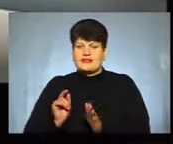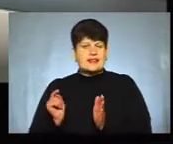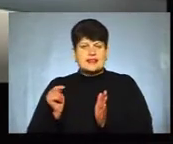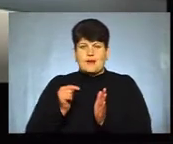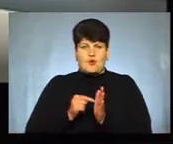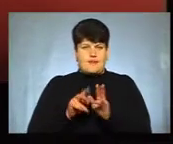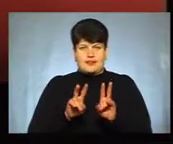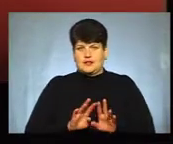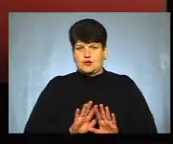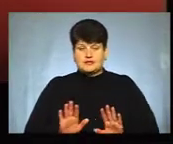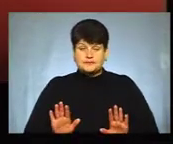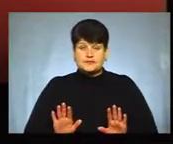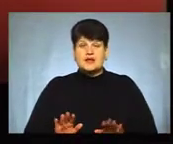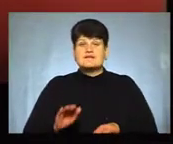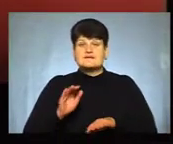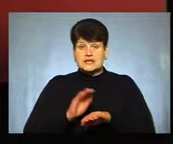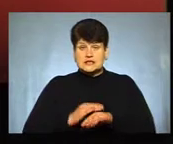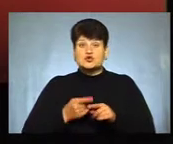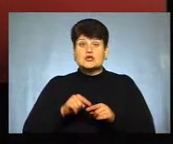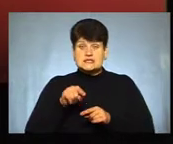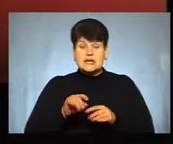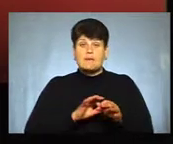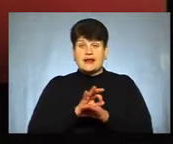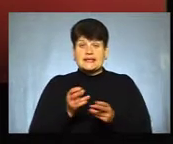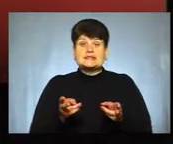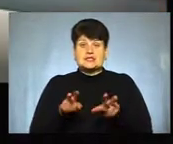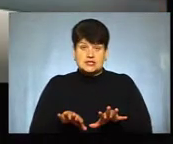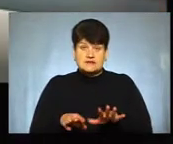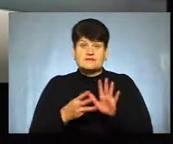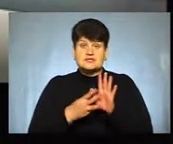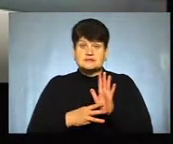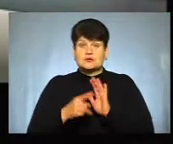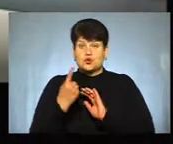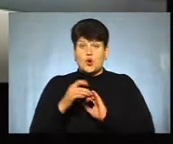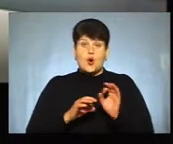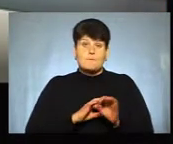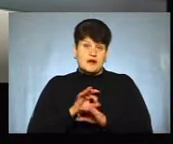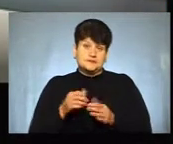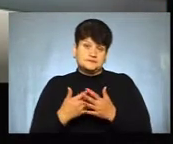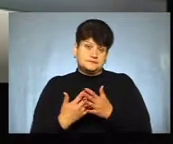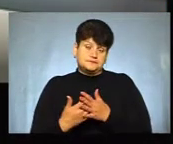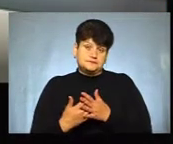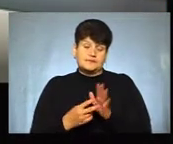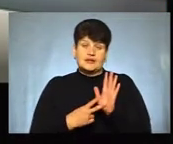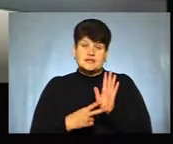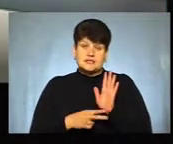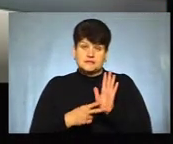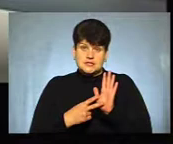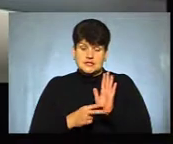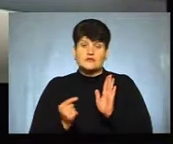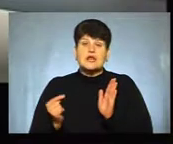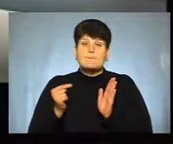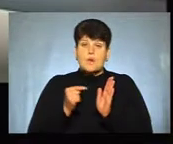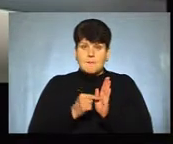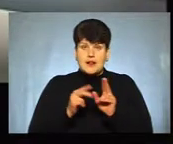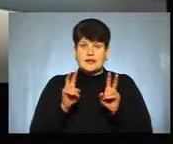навіть на розгляд. І фактично з тих проєктів, які залишилися, тобто з 81 проєкту, орієнтовно 70, вони попали на